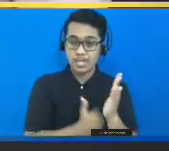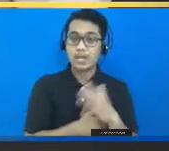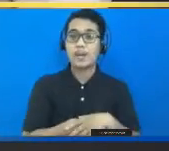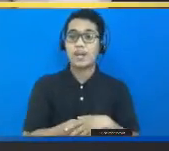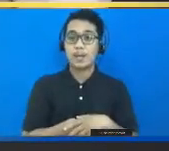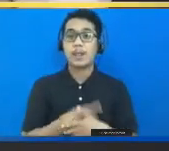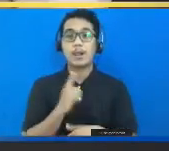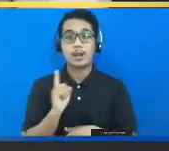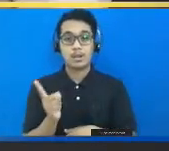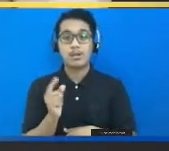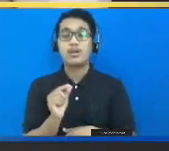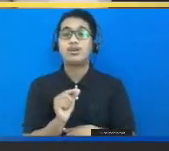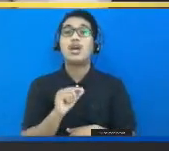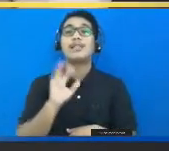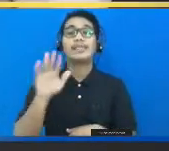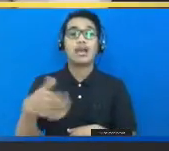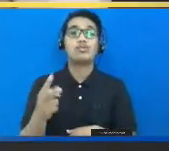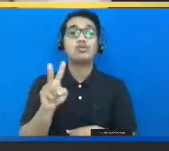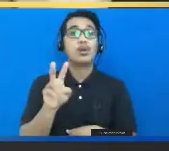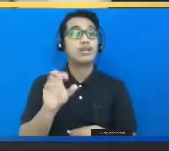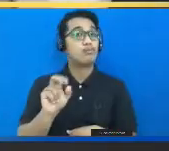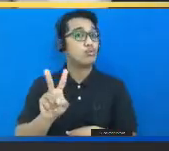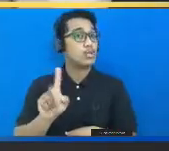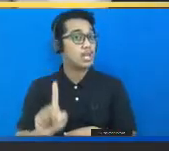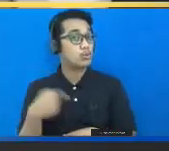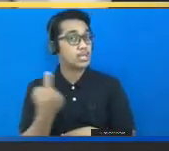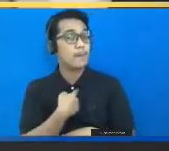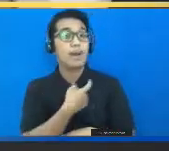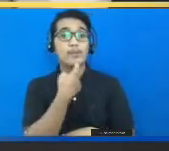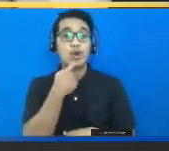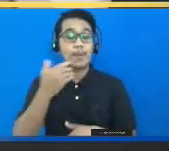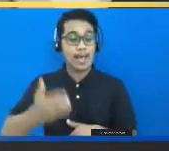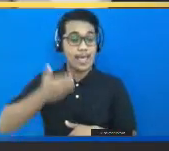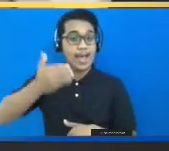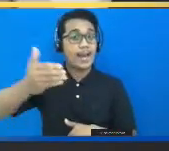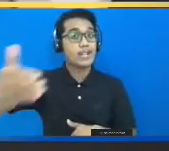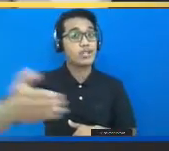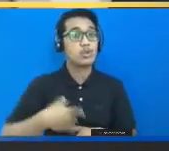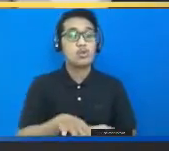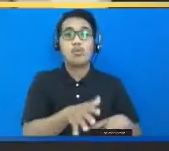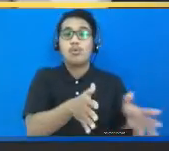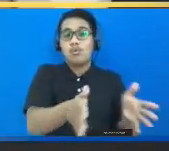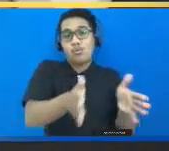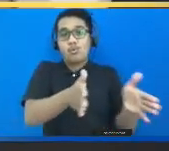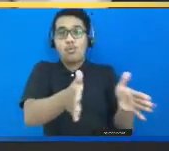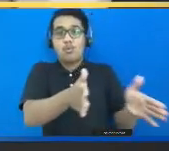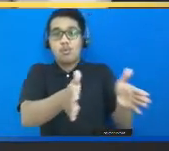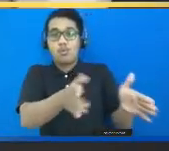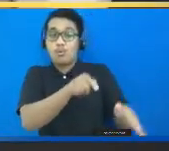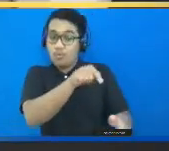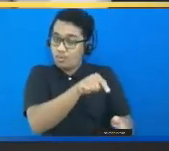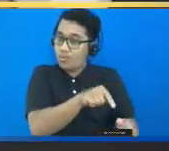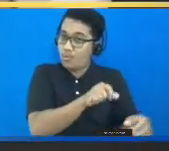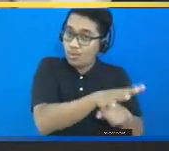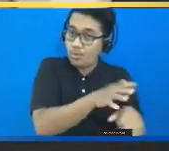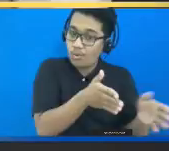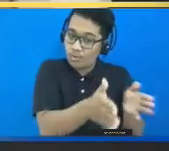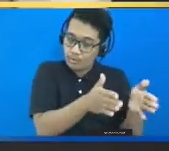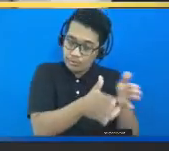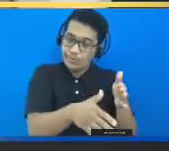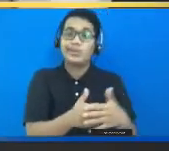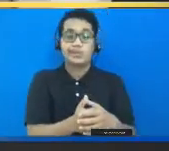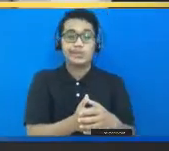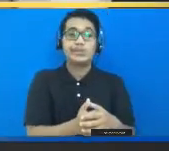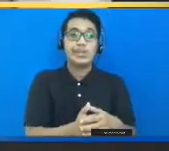kemudian di 2021 kita mencoba untuk melanjutkan penanganan dampak dari penghuni profit dan dari